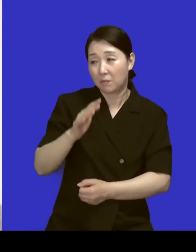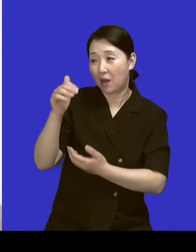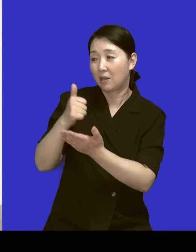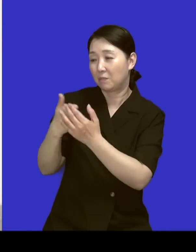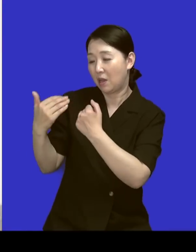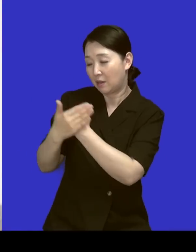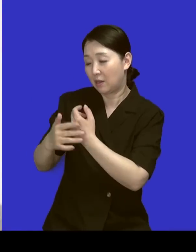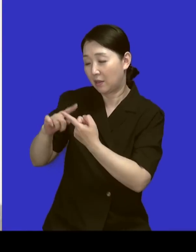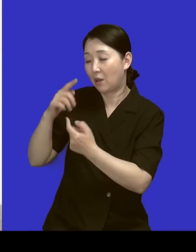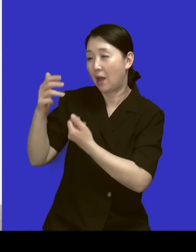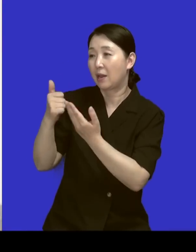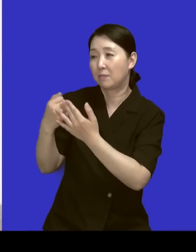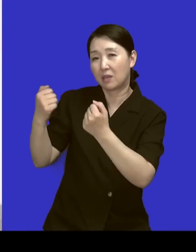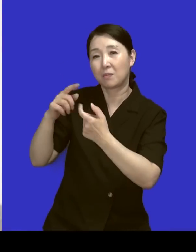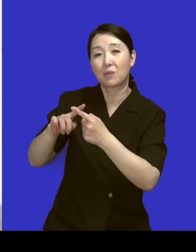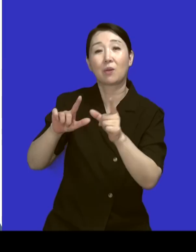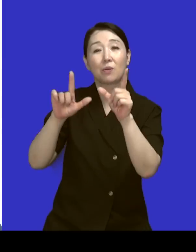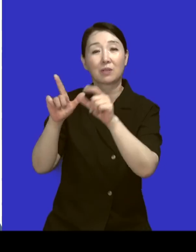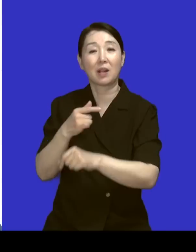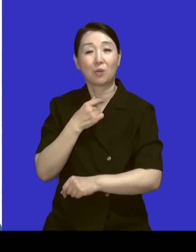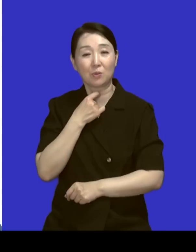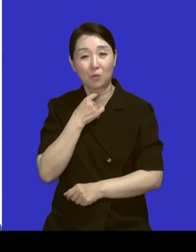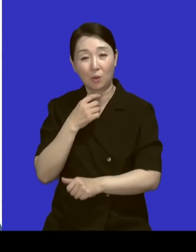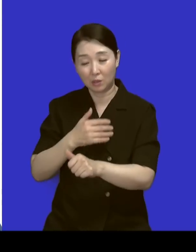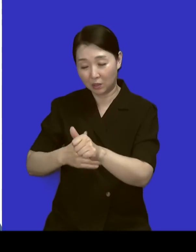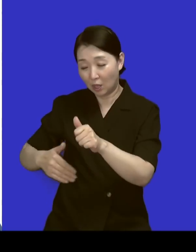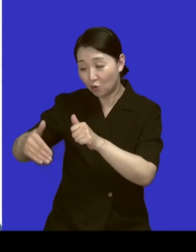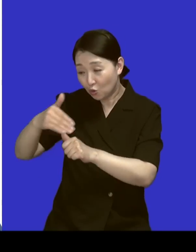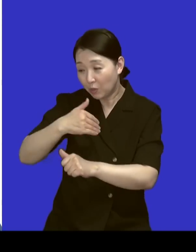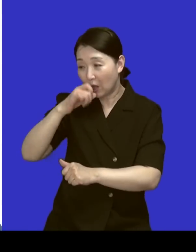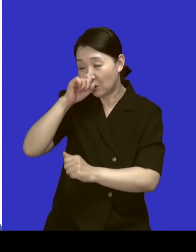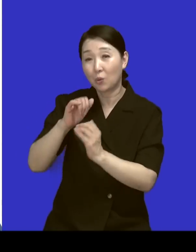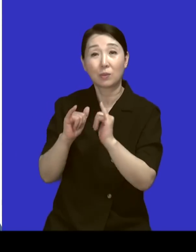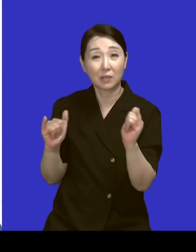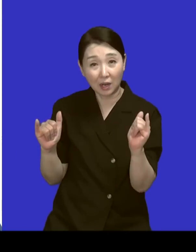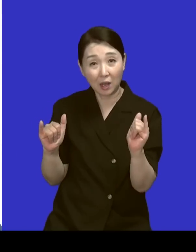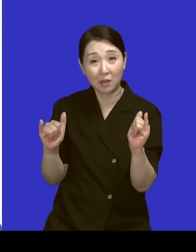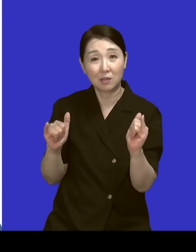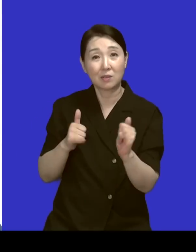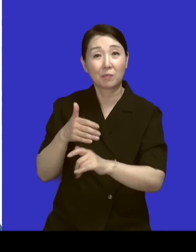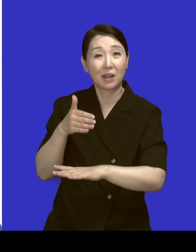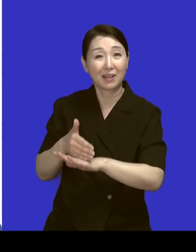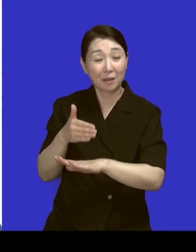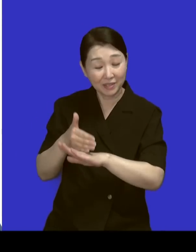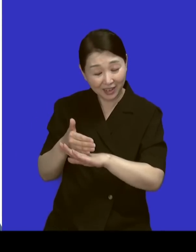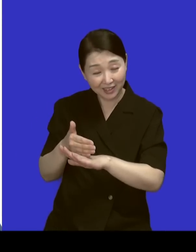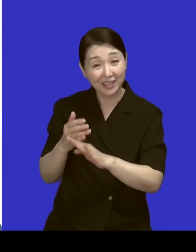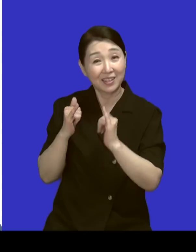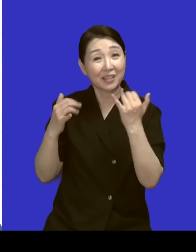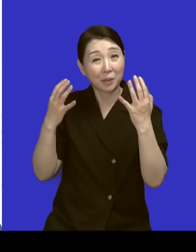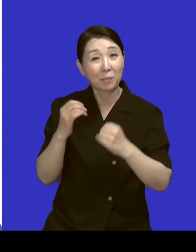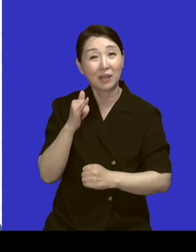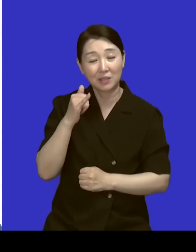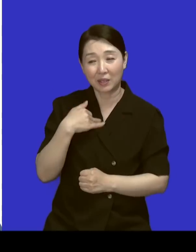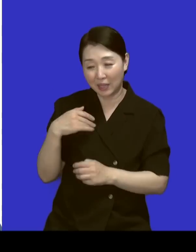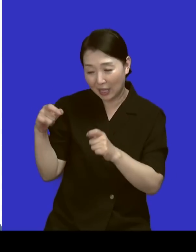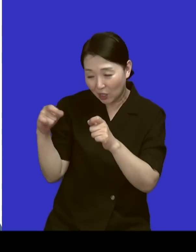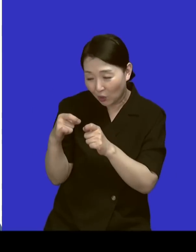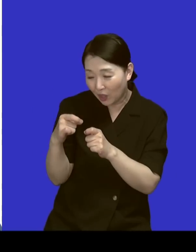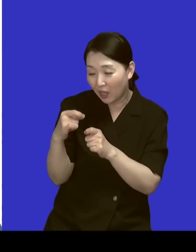은혜로 하나님의 힘으로 살아가고 또 제 주변에 그 좋은 사람들, 정말 감사한 그런 분들이 제 곁을